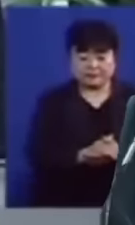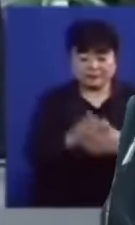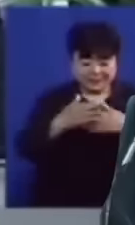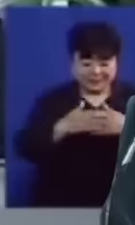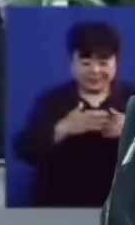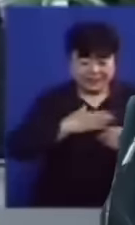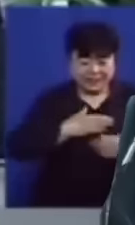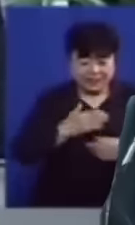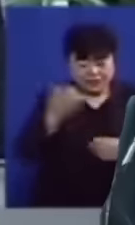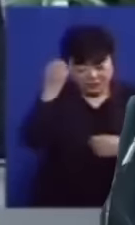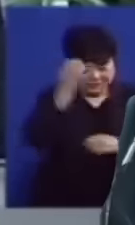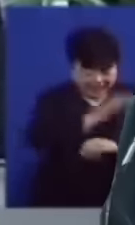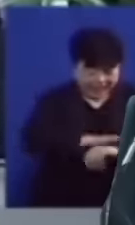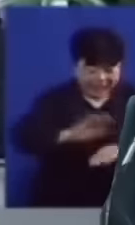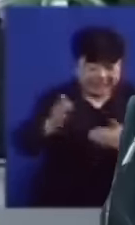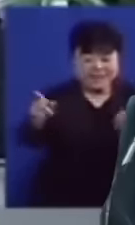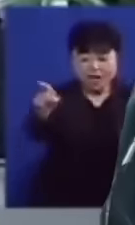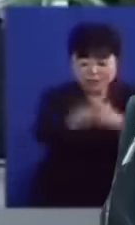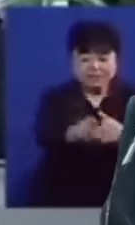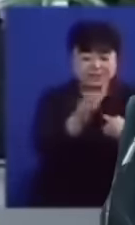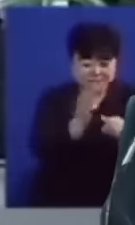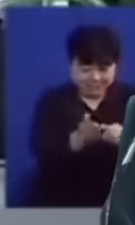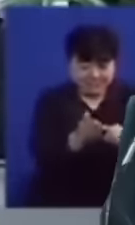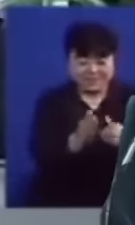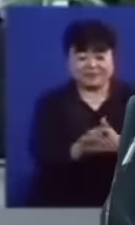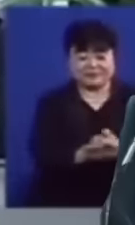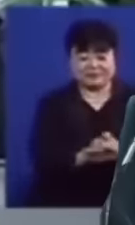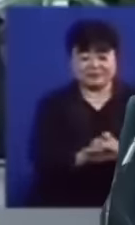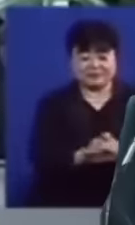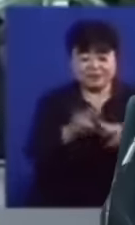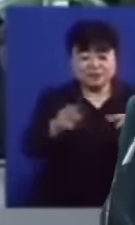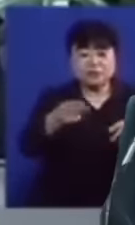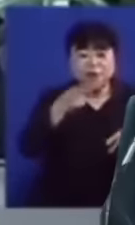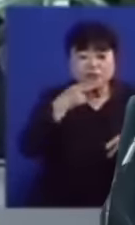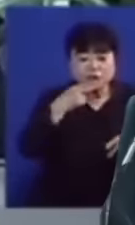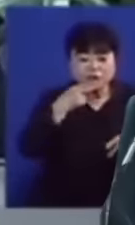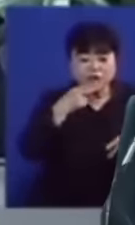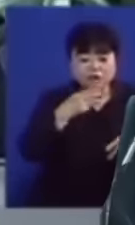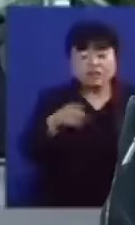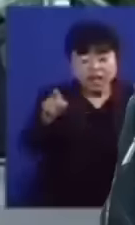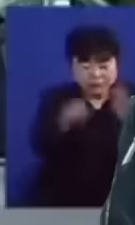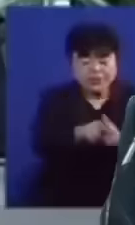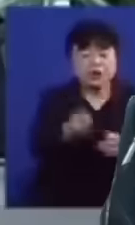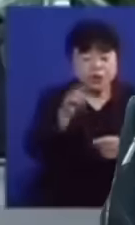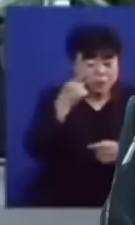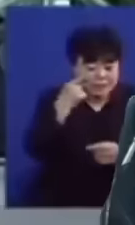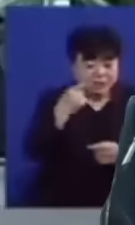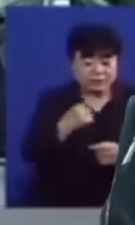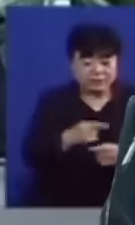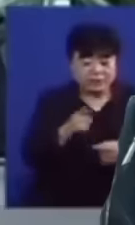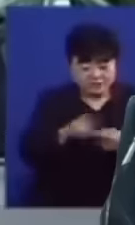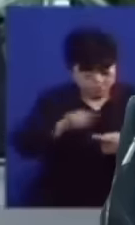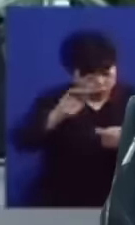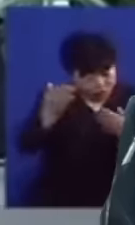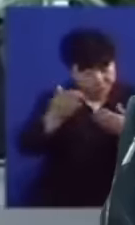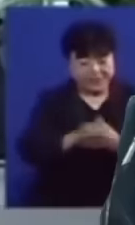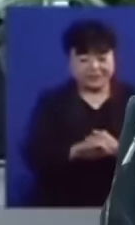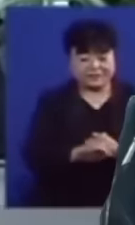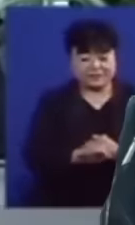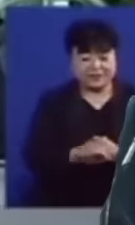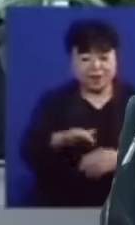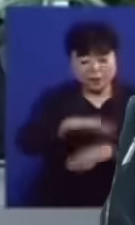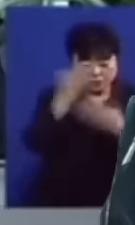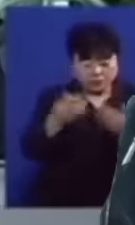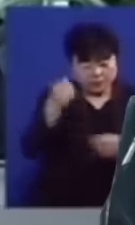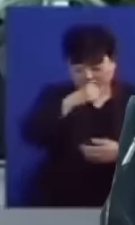나는 영혼이 잘 된다고 믿으십시오. 지금 없는데도 그렇게 믿으십시오. 그럼 그대로 된다고요.